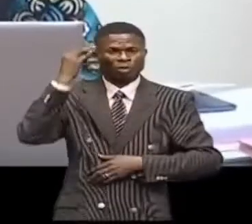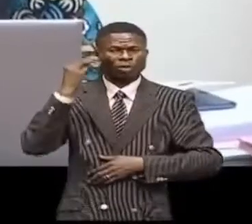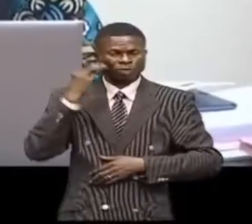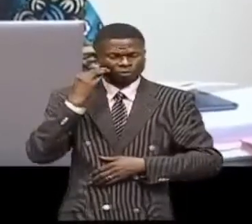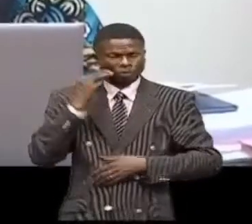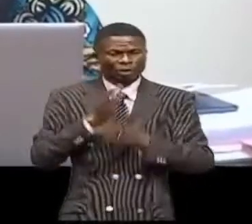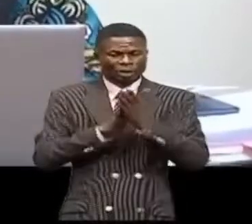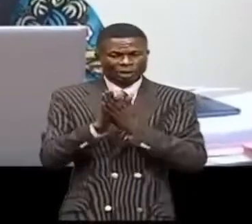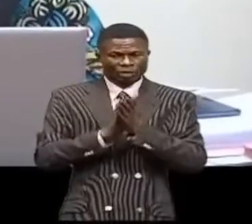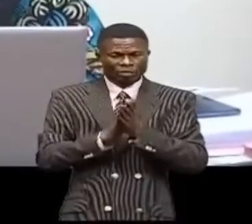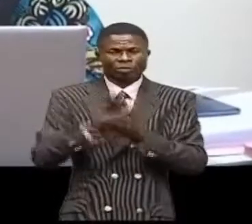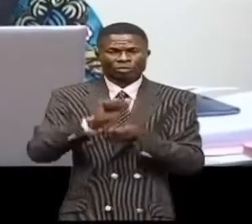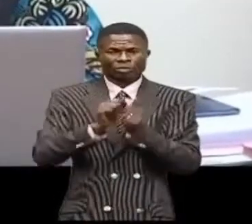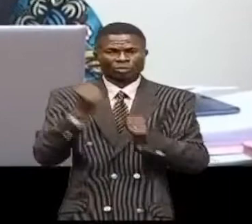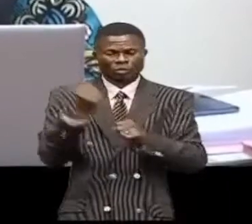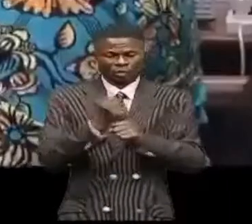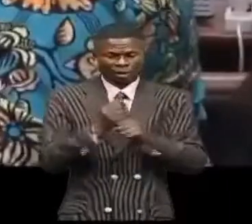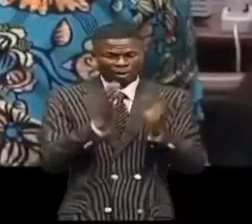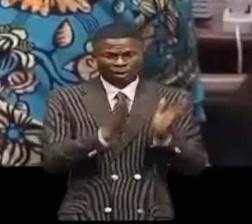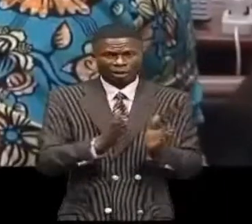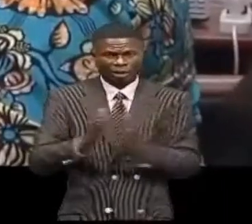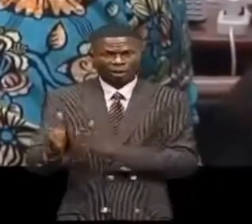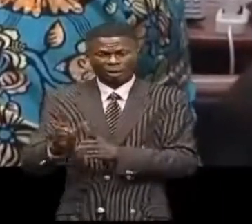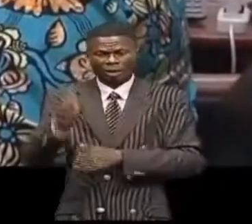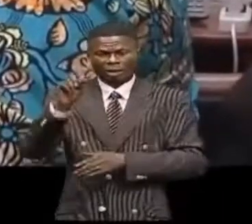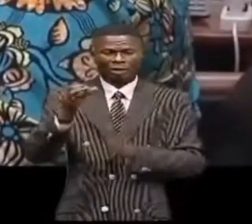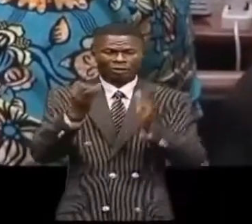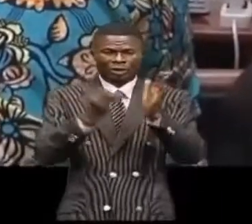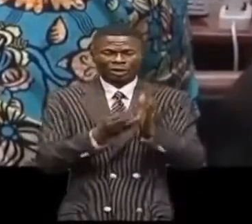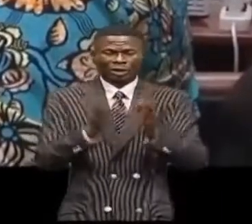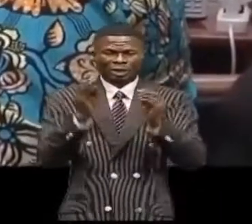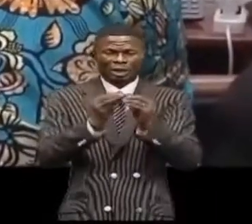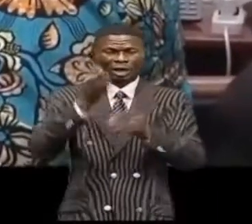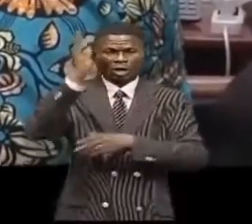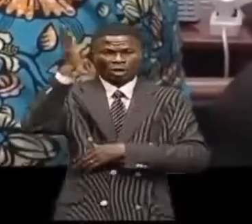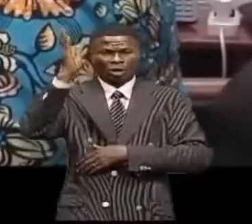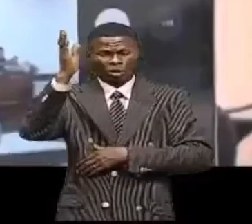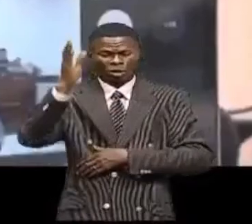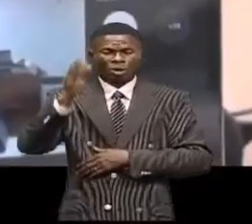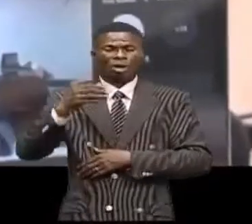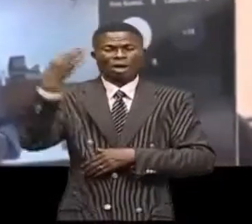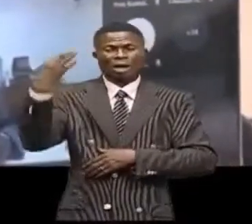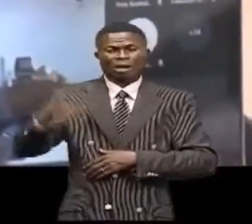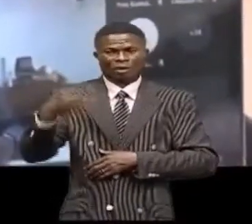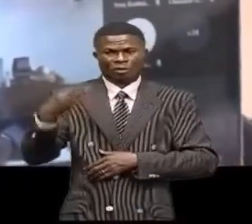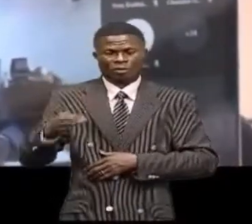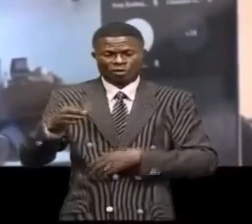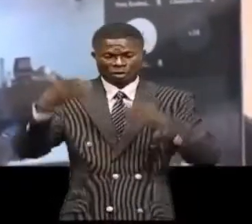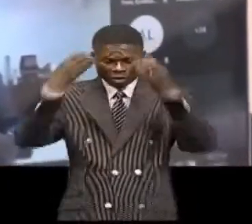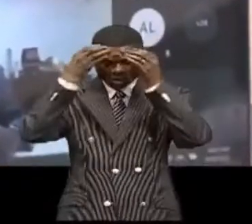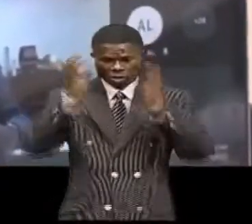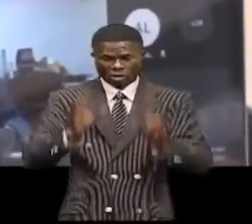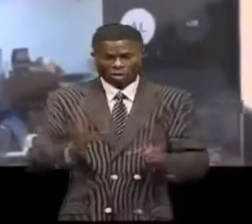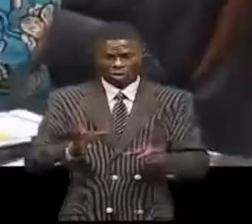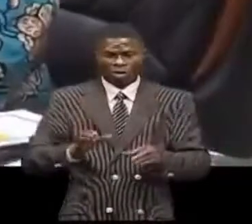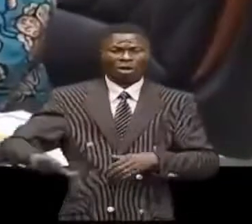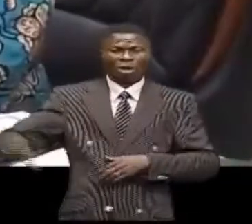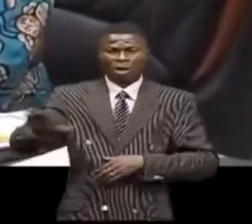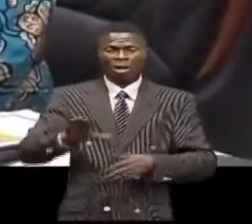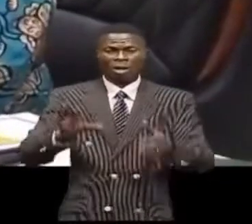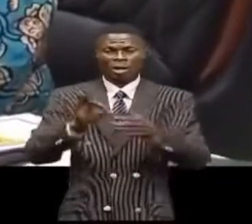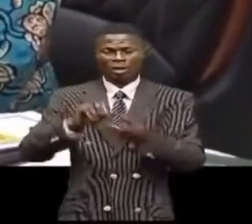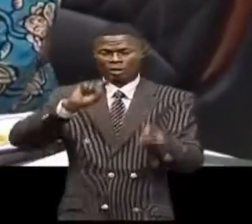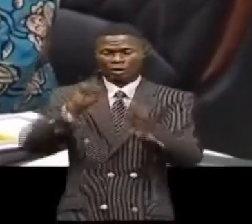relatif aux travaux préparatoires de la 27e session de la conférence de Paris à la Convention cadre des Nations Unies sur les